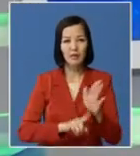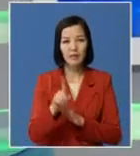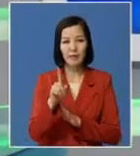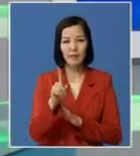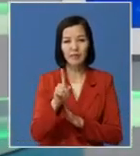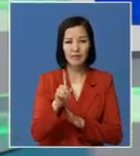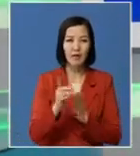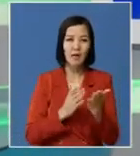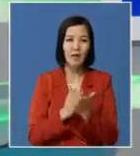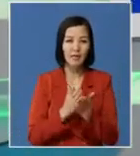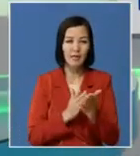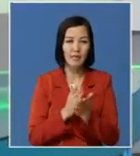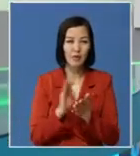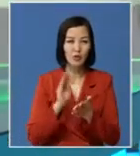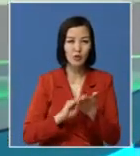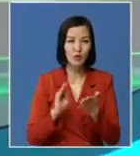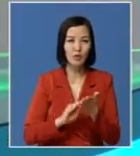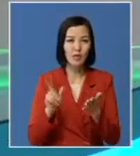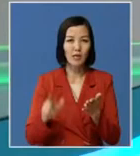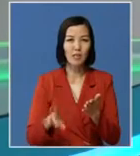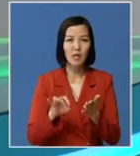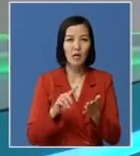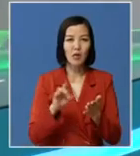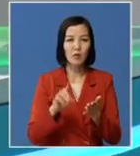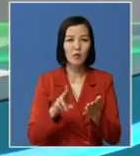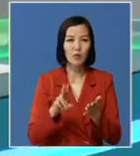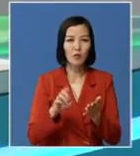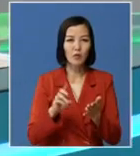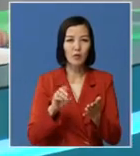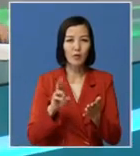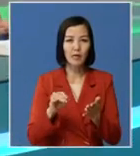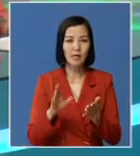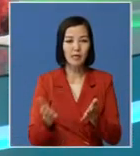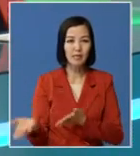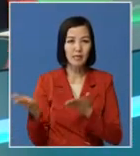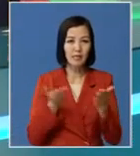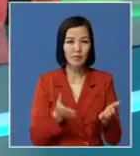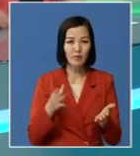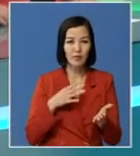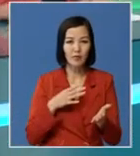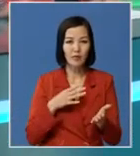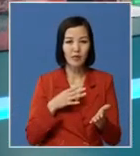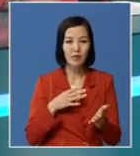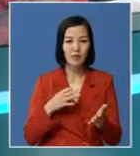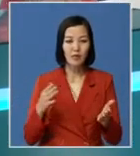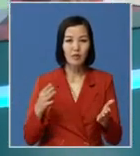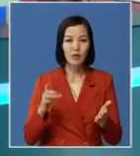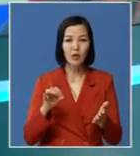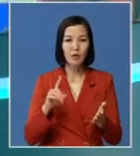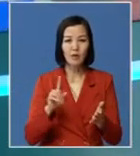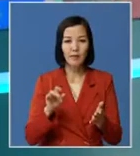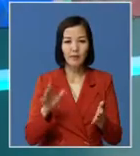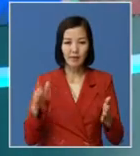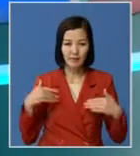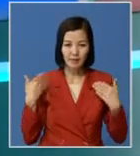болып ұстаған арнамыздың ардагер журналисті Роза Дүйсебаева Нұрбек қызын шақырып отырмыз. Роза апай, студиямызға